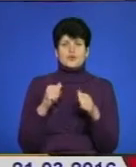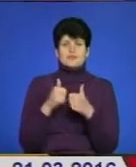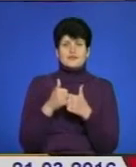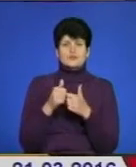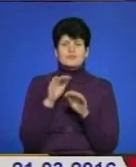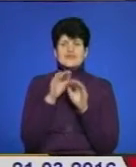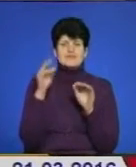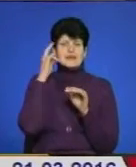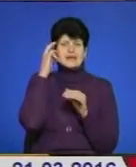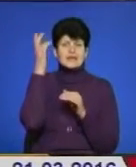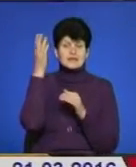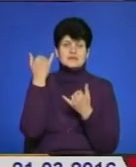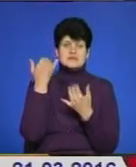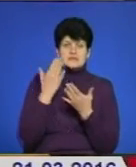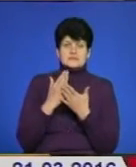На сьогоднішній день ведуться